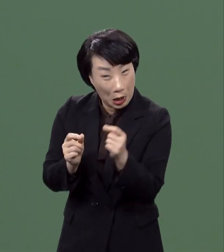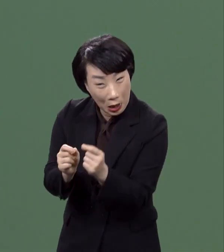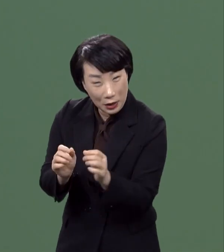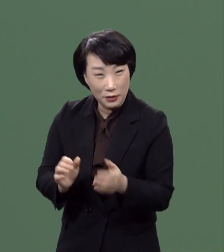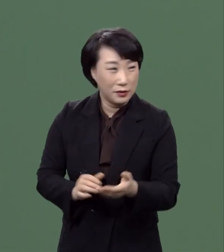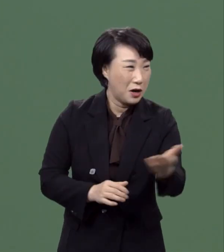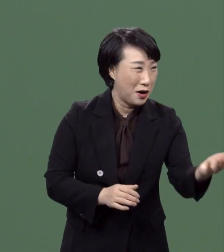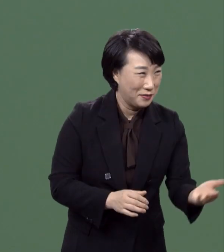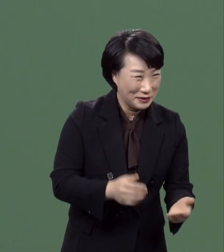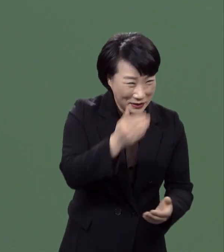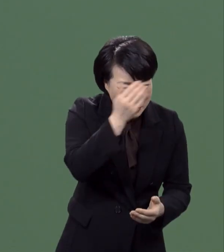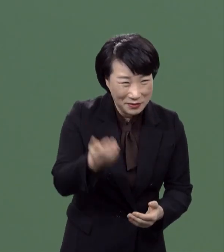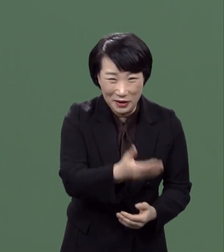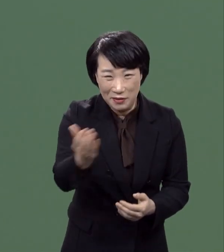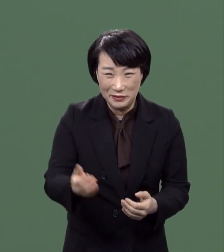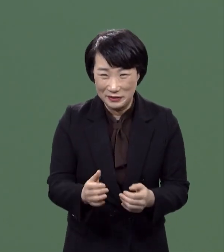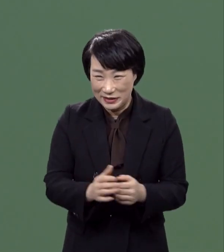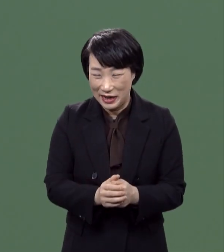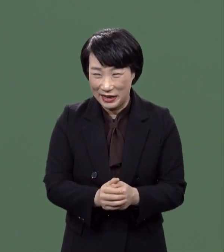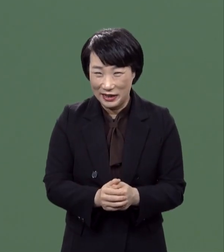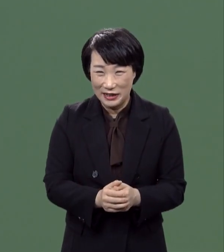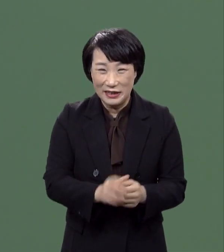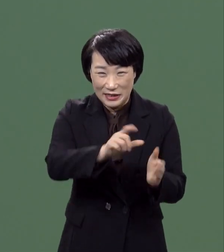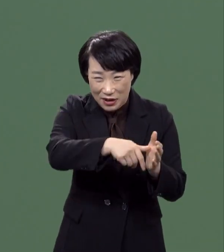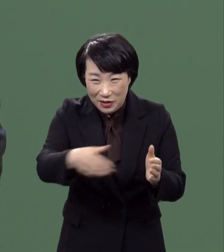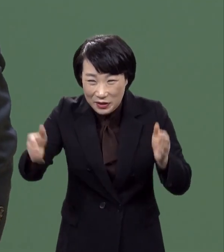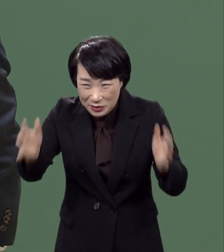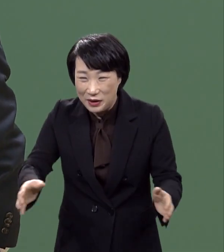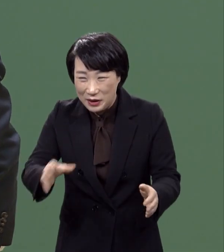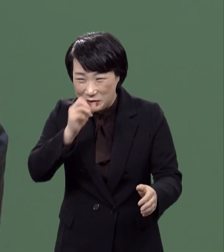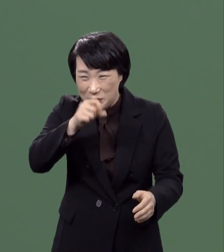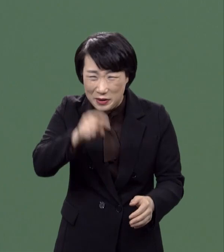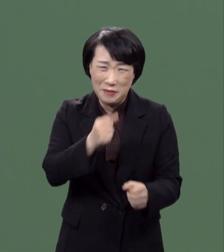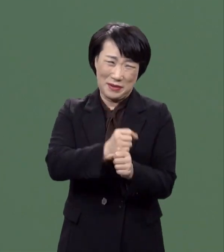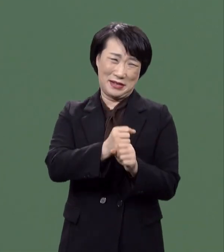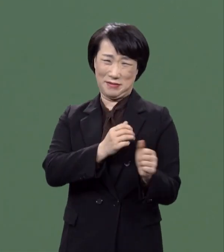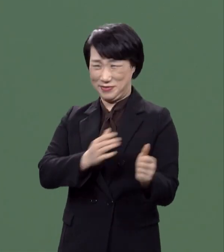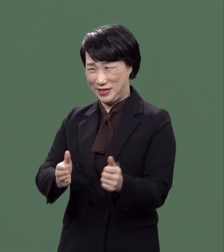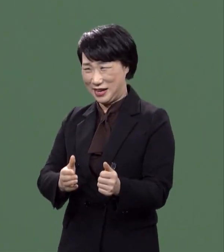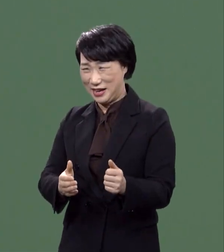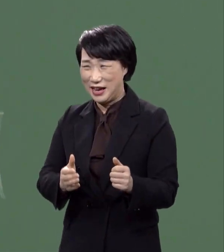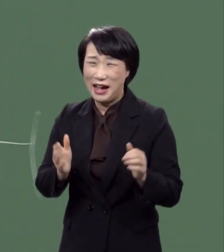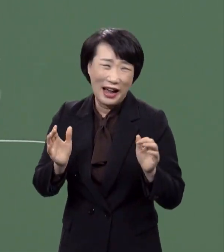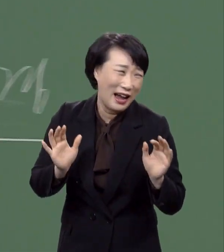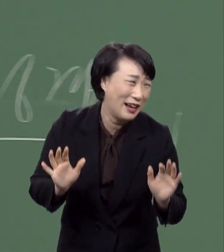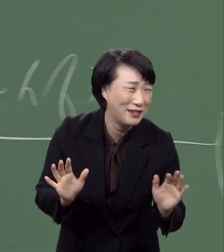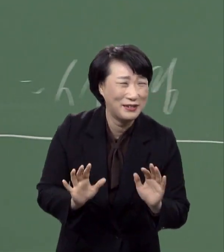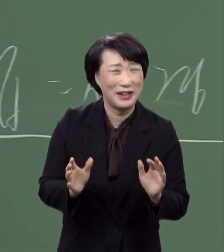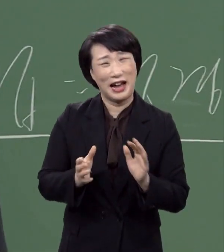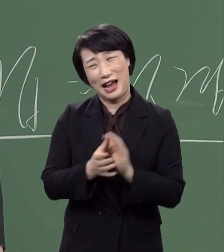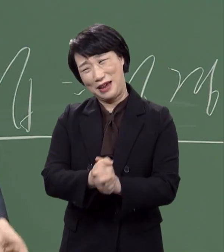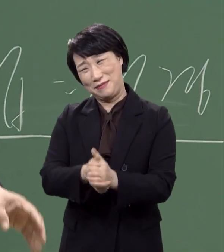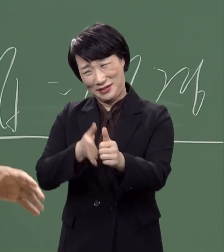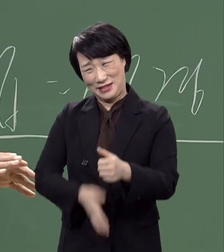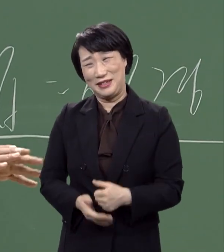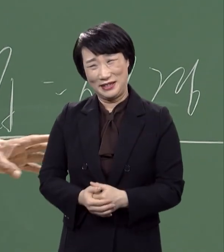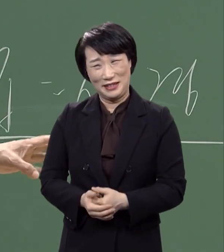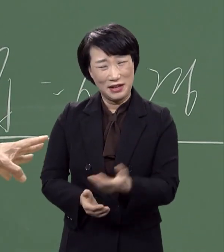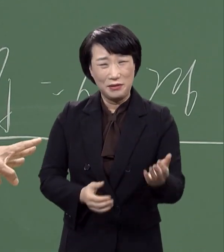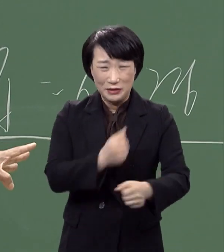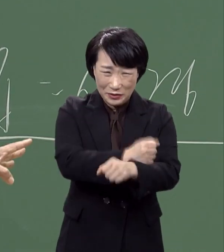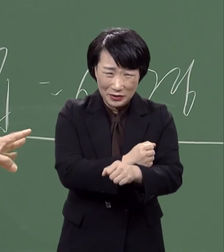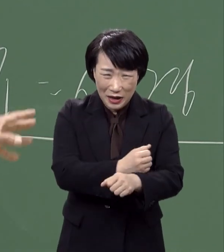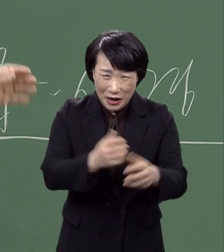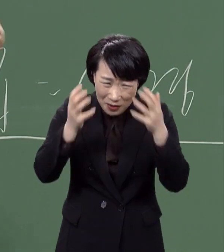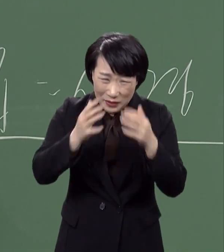여러분은 전부 다 세월이 장점이 되길 원합니다. 큰 소리로 아멘이면 수고와 고통이